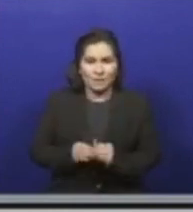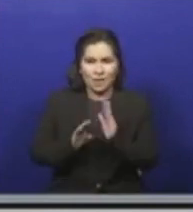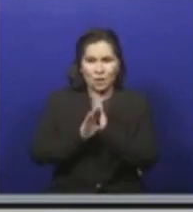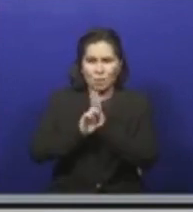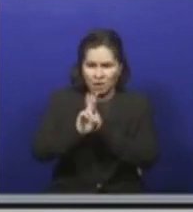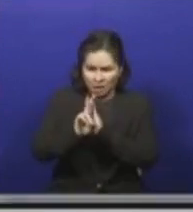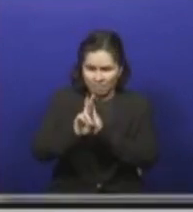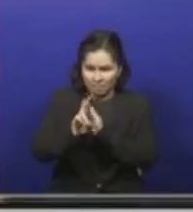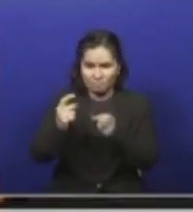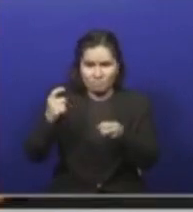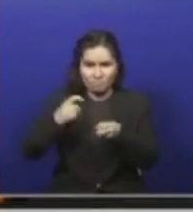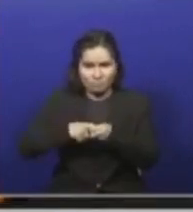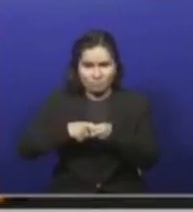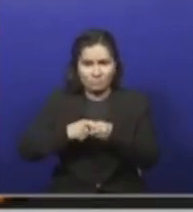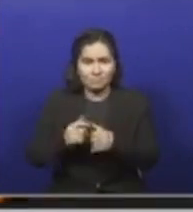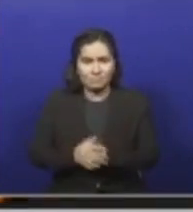ย์ยูไนเต็ดครับ